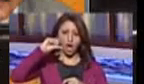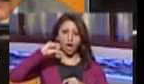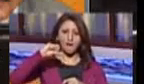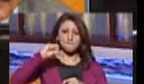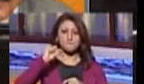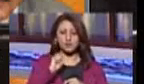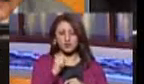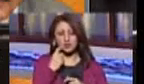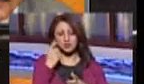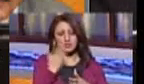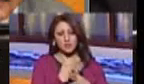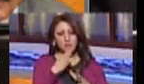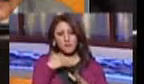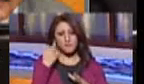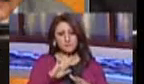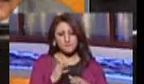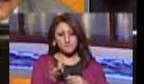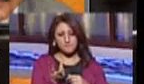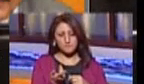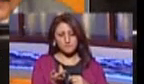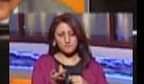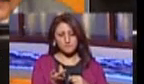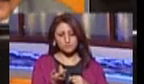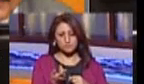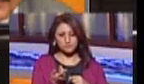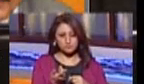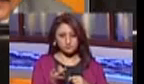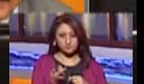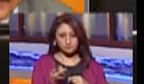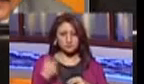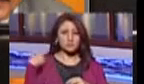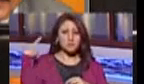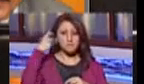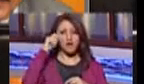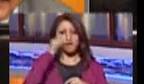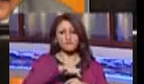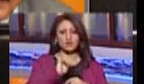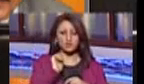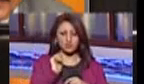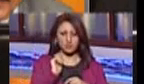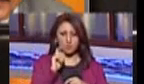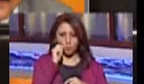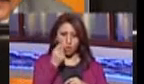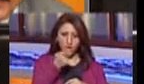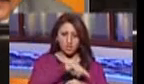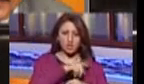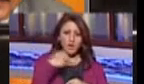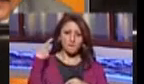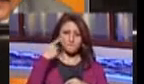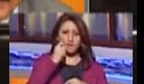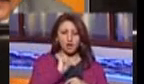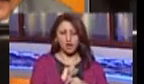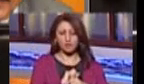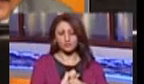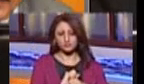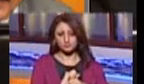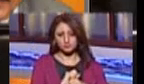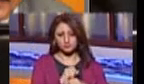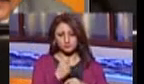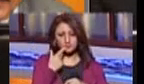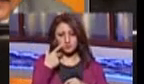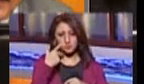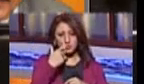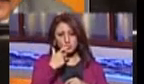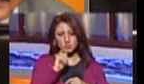عمرو في بعضك إصابات نارية رشية. نارية عبارة عن إيه؟ خرطوش